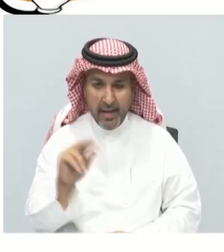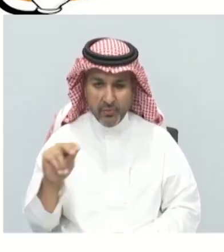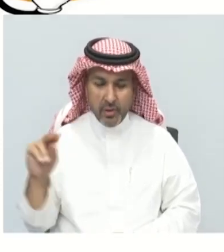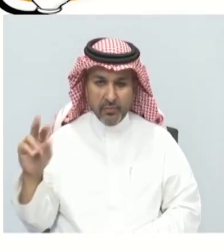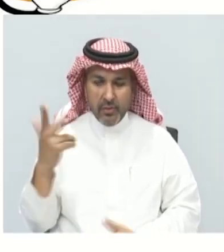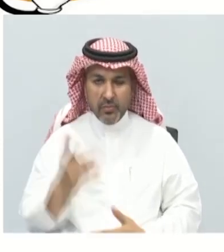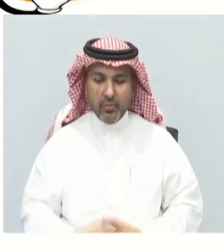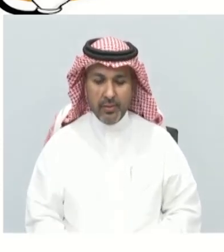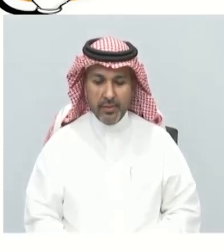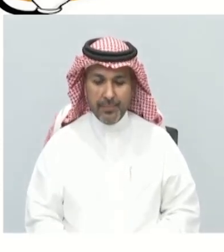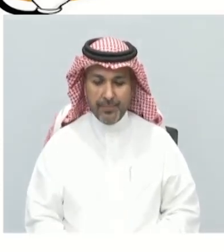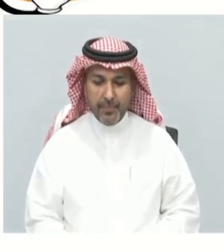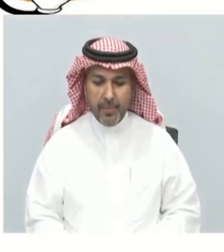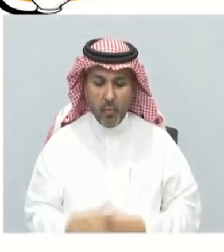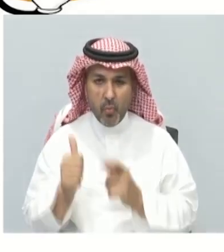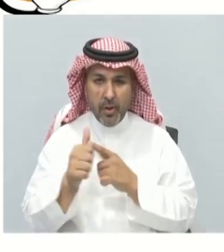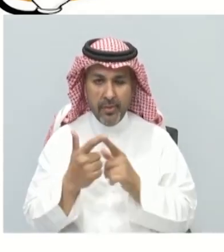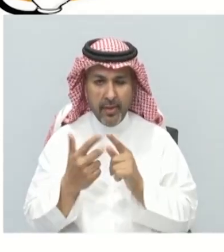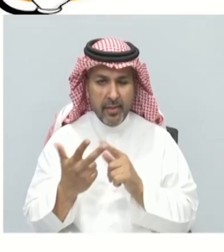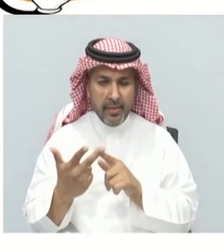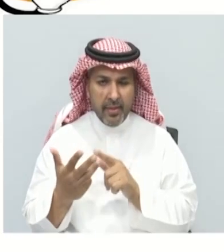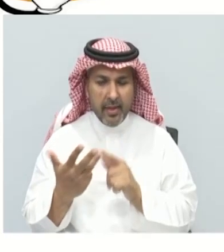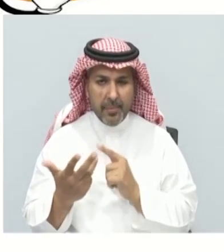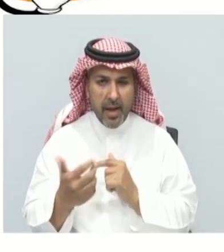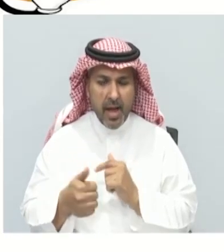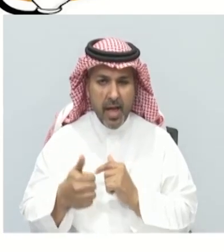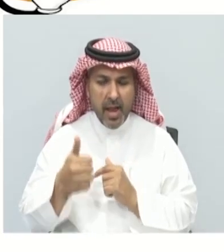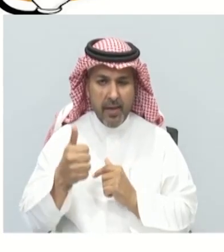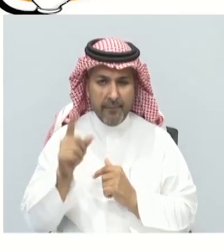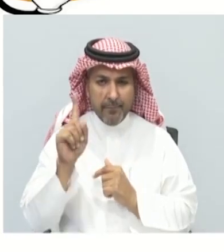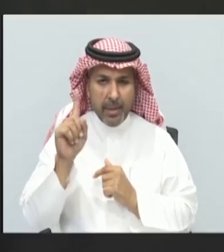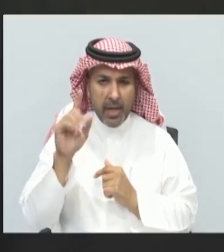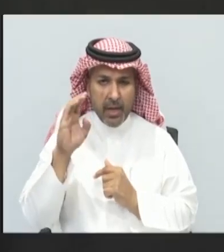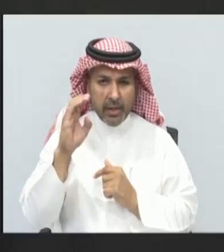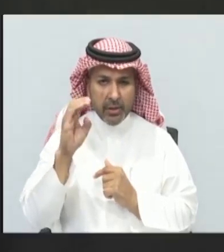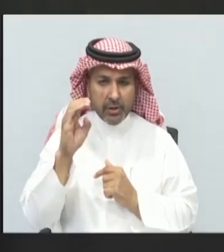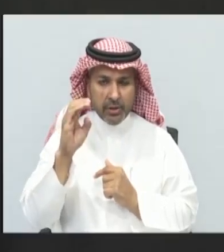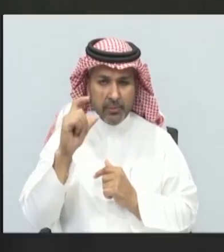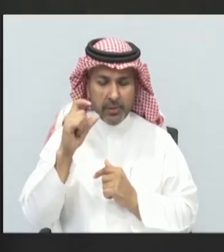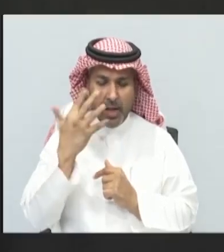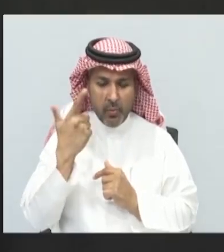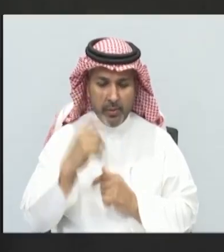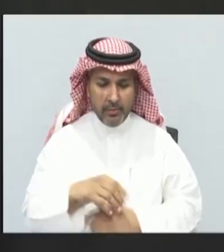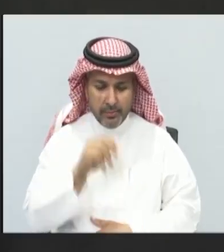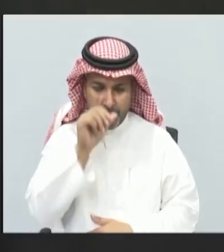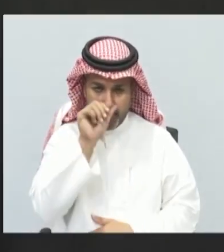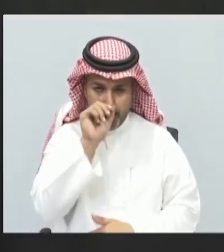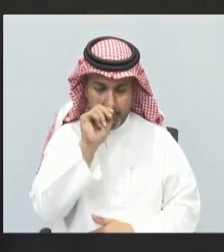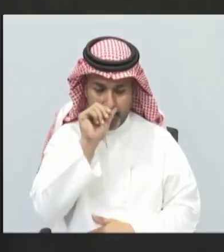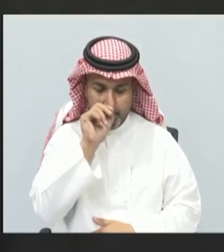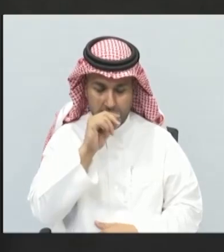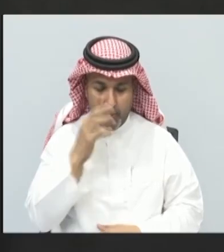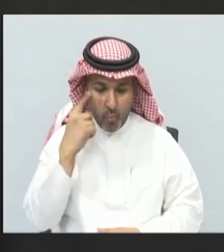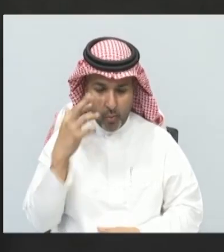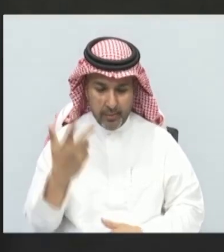لاحظ عندما رايت الصوره لاول وهله لفت انتباهي وجود النقاط وركزت على النقاط